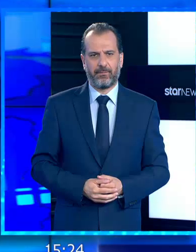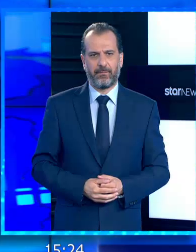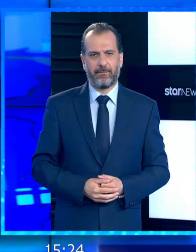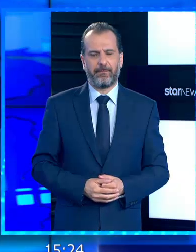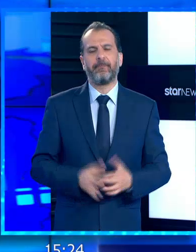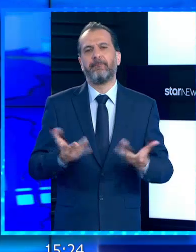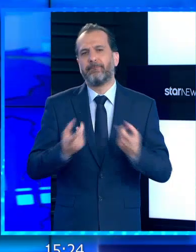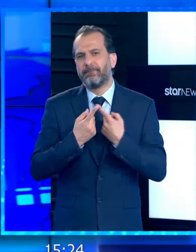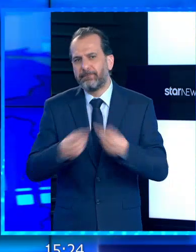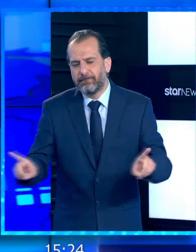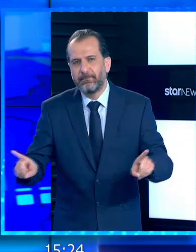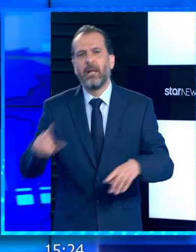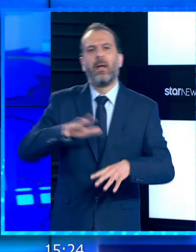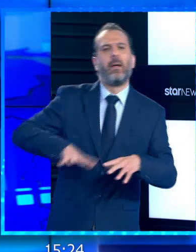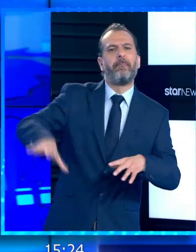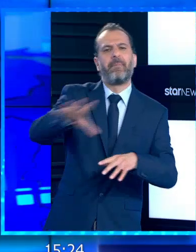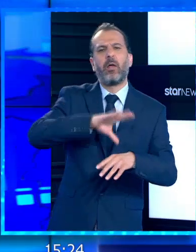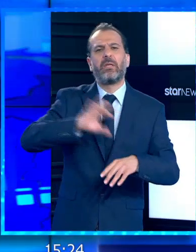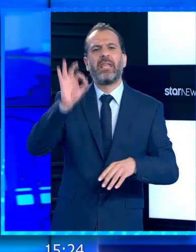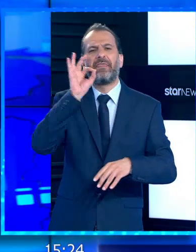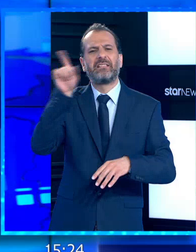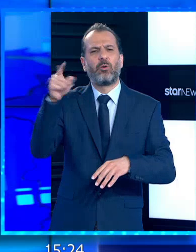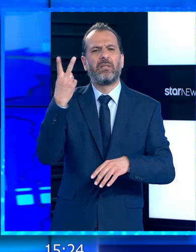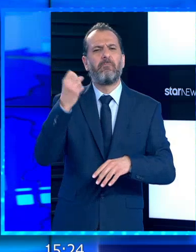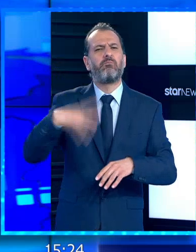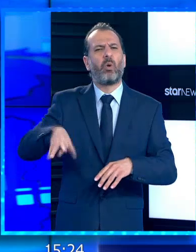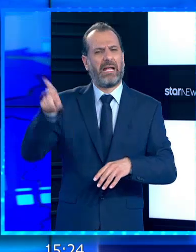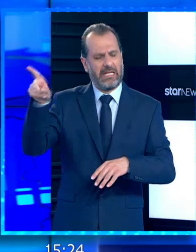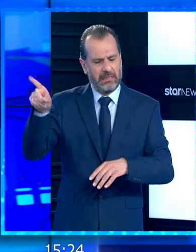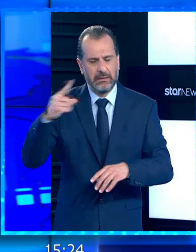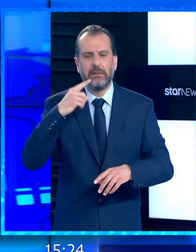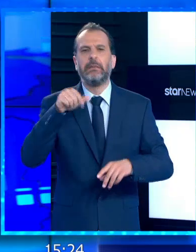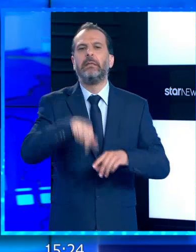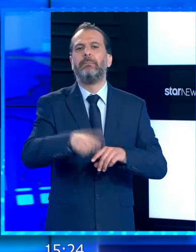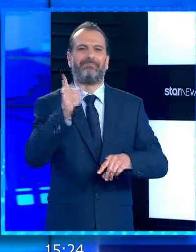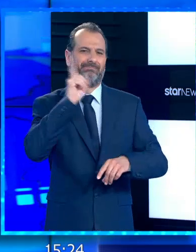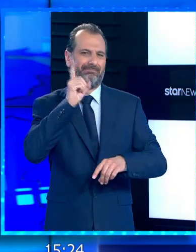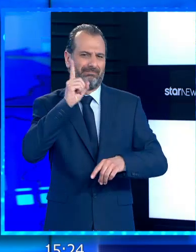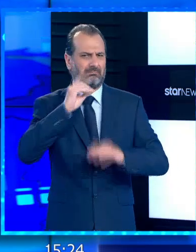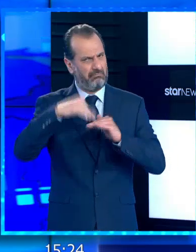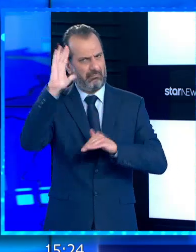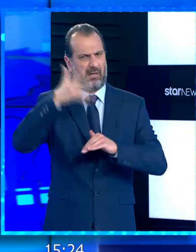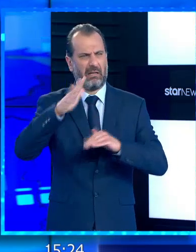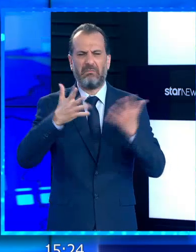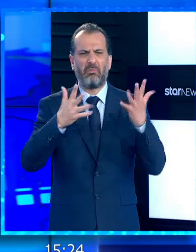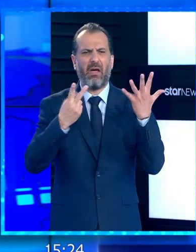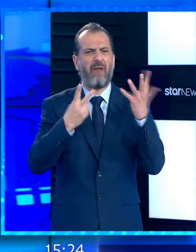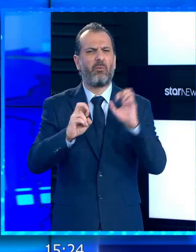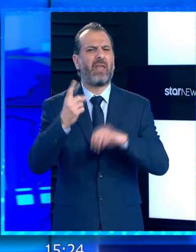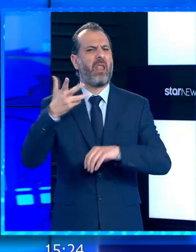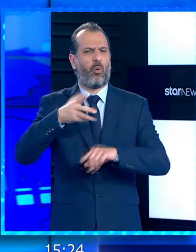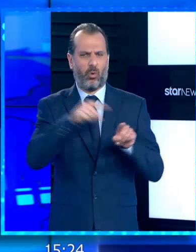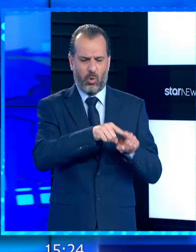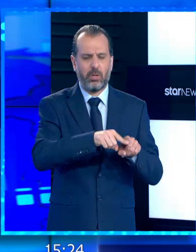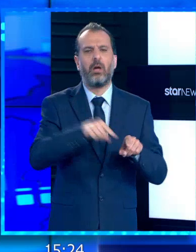Μπέρδεψε τον 44χρονο γιο της με τον σύζυγό της και τον χτύπησε κατά λάθος. Έτσι είπε στους αστυνομικούς μια γυναίκα